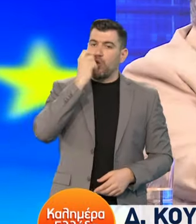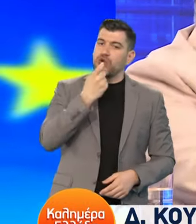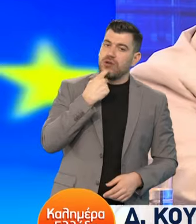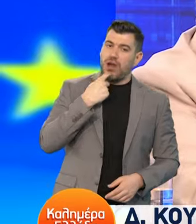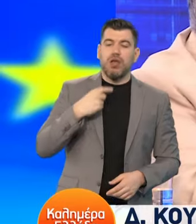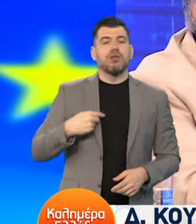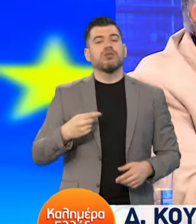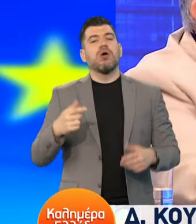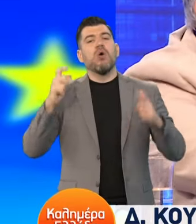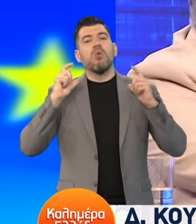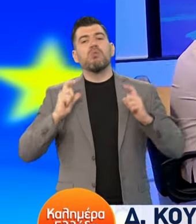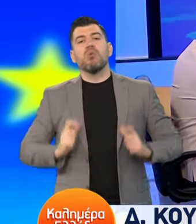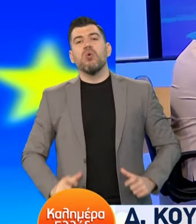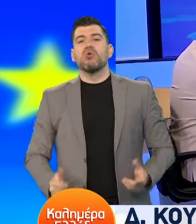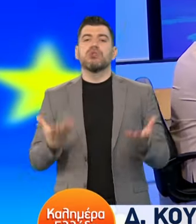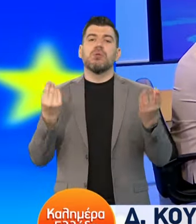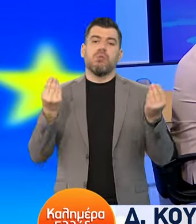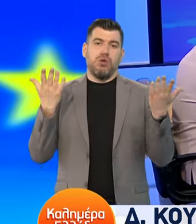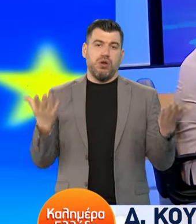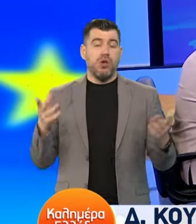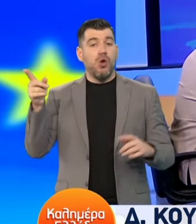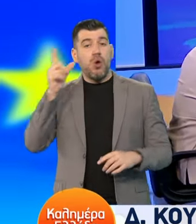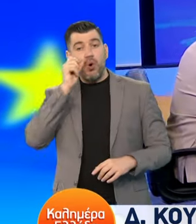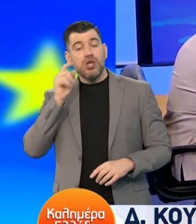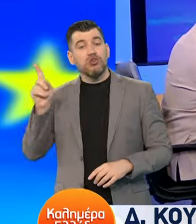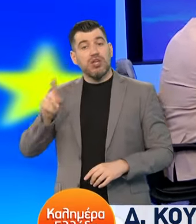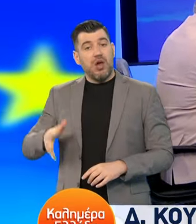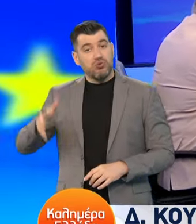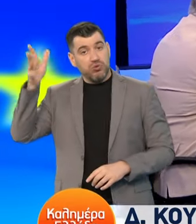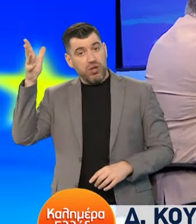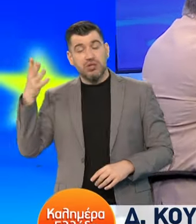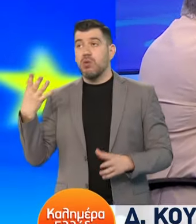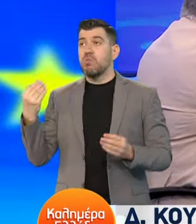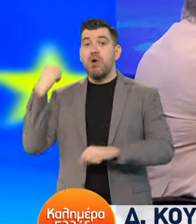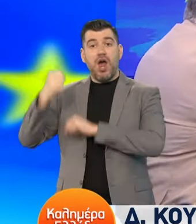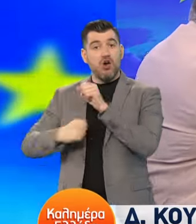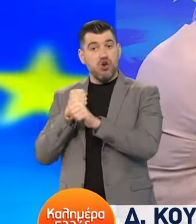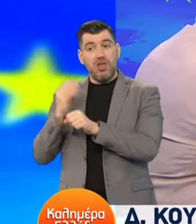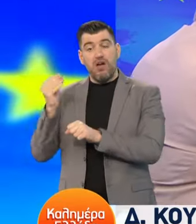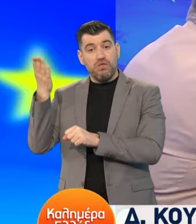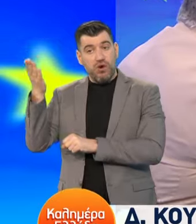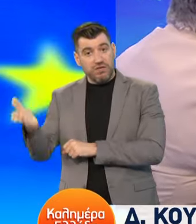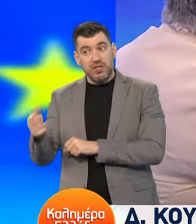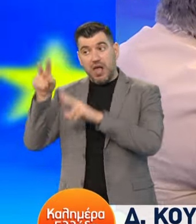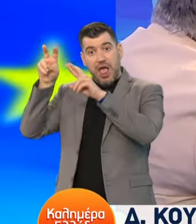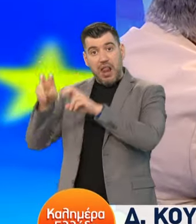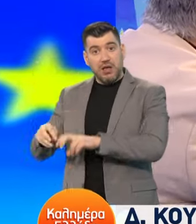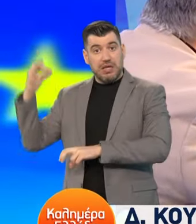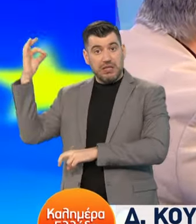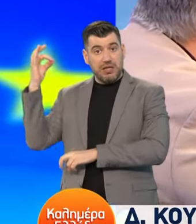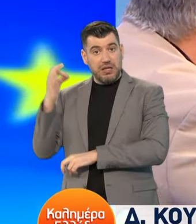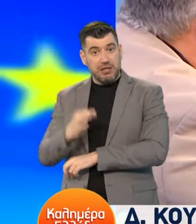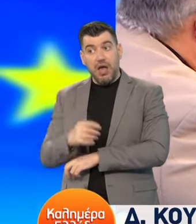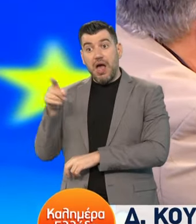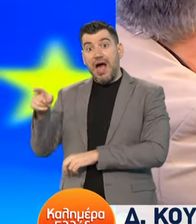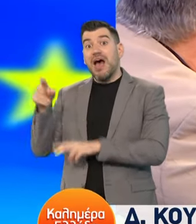Μητσοτάκης είναι χρόνια βουλευτής, υπουργός, πρωθυπουργός, αρκετά χρόνια έχει ελεγχθεί μέσα αυτών των διαδικασιών. Αν κάτι δεν